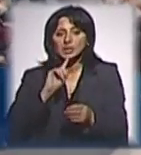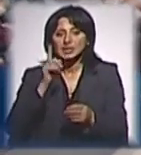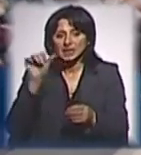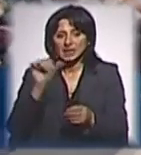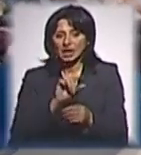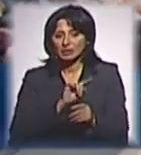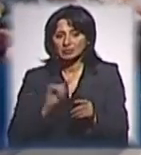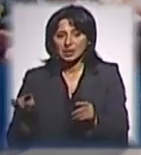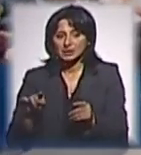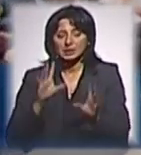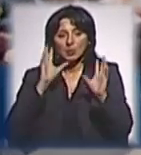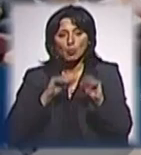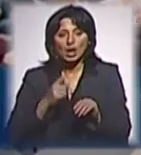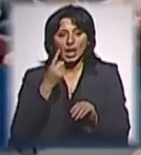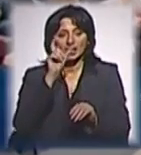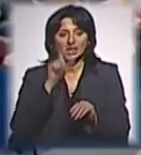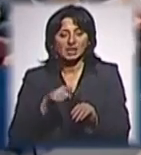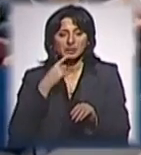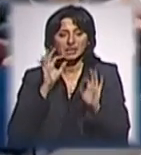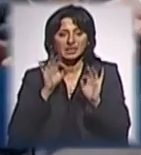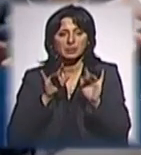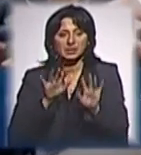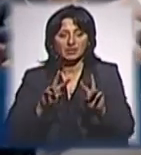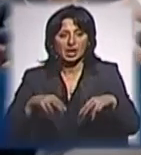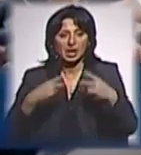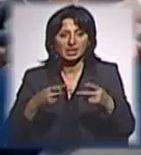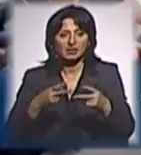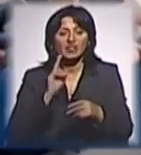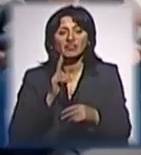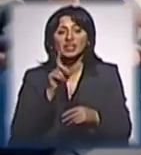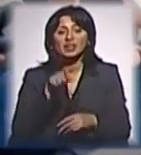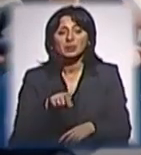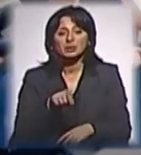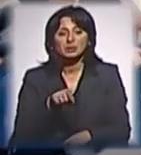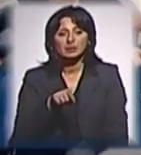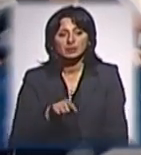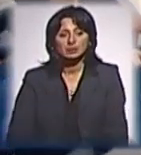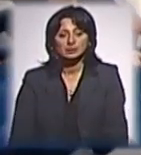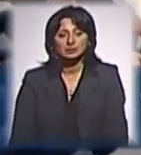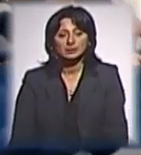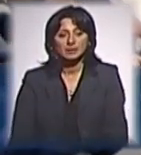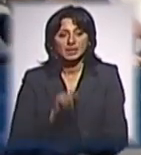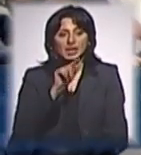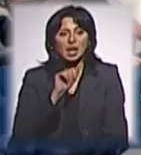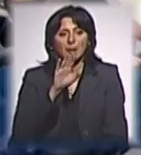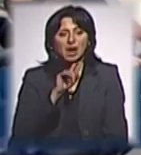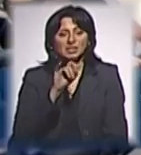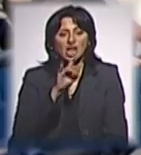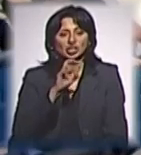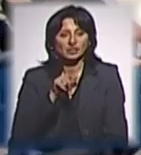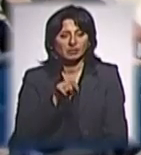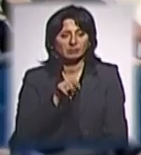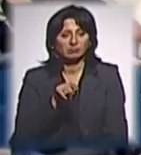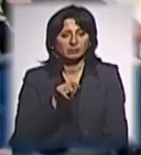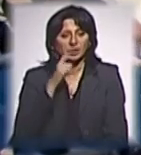წელიწადნახევრის მანძილზე მოახერხა ერთი ადამიანის სისხლის სამართლის საქმის გადახედვა. ხო არ გახსოვს ვინ არის ეს ადამიანი? თამას თამაზაშვილი. და ხო